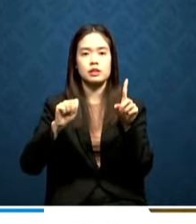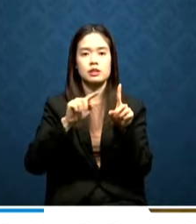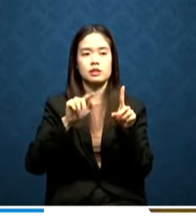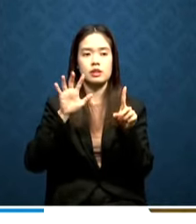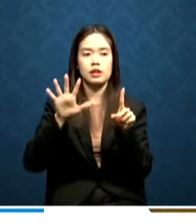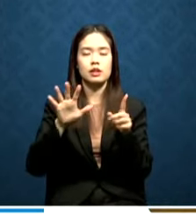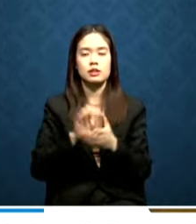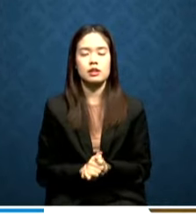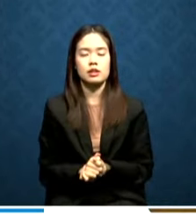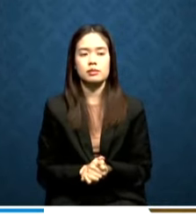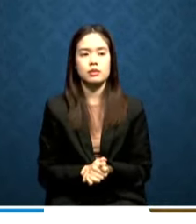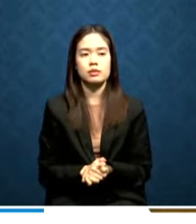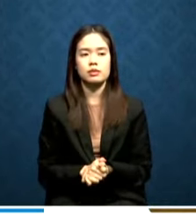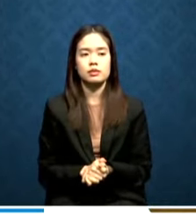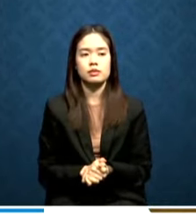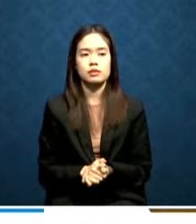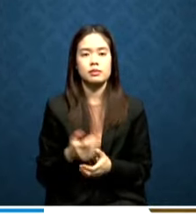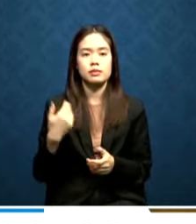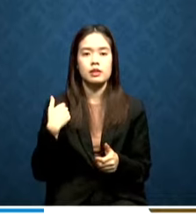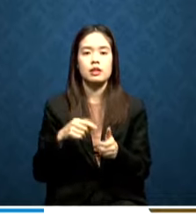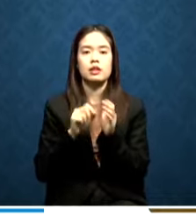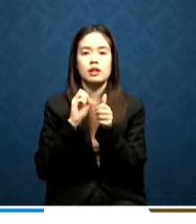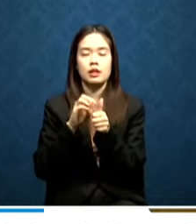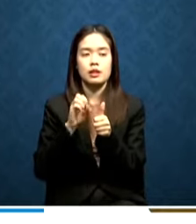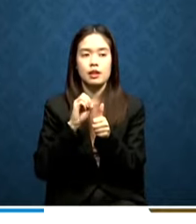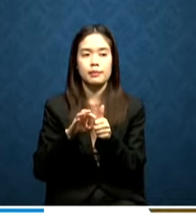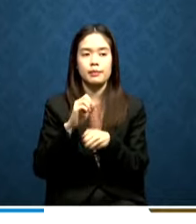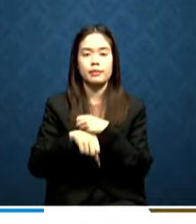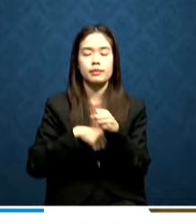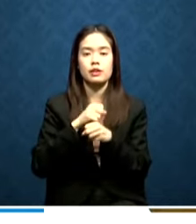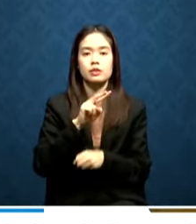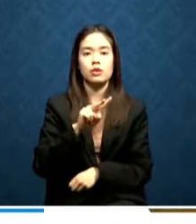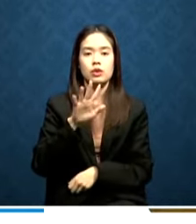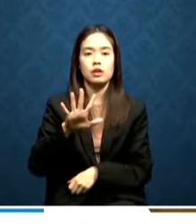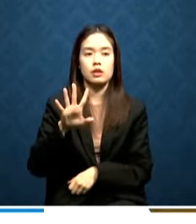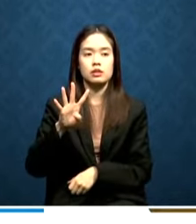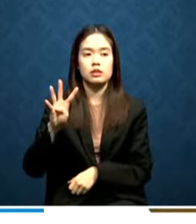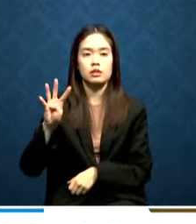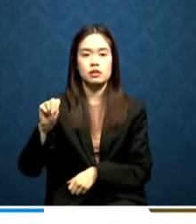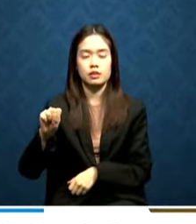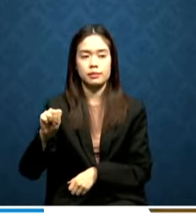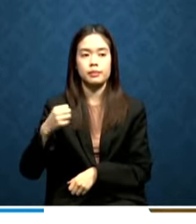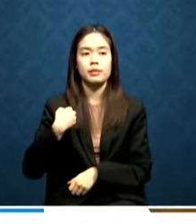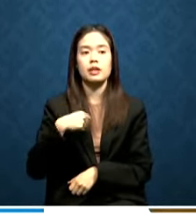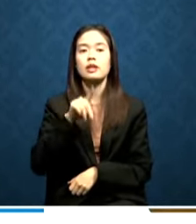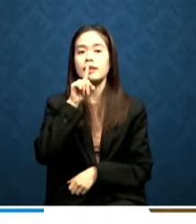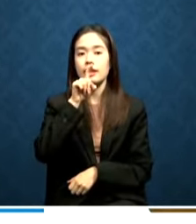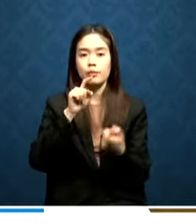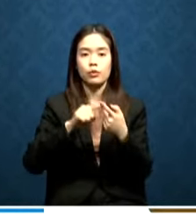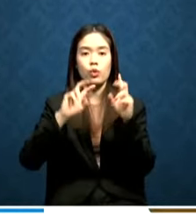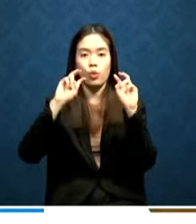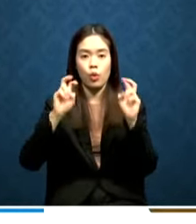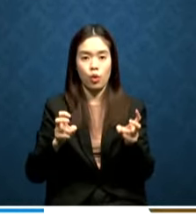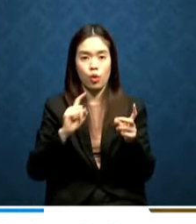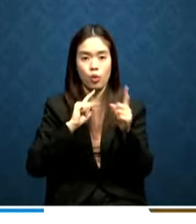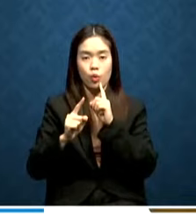ครับจริงๆก็มีการเสนอไป1ใน5ใน40เป็นเรื่องการถามโดยห